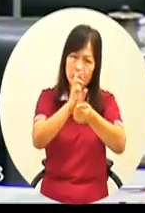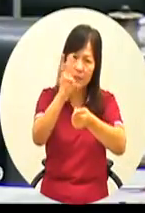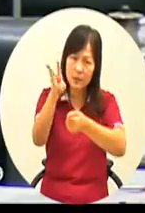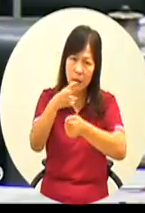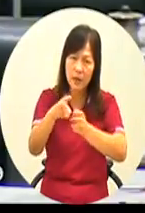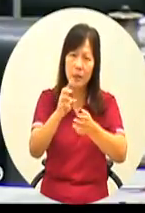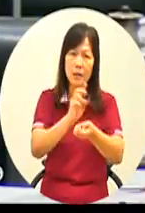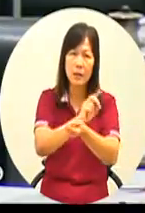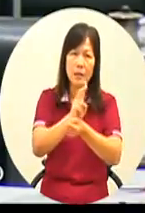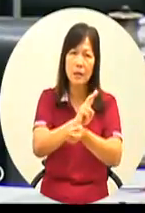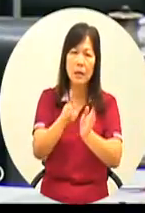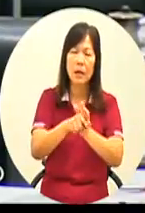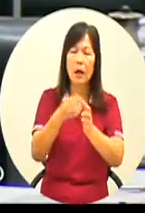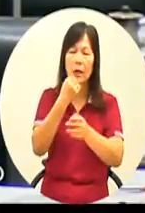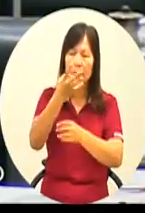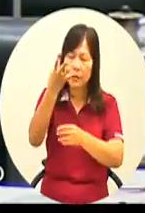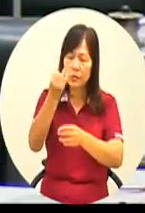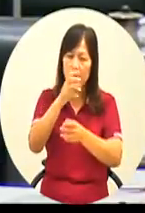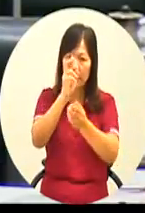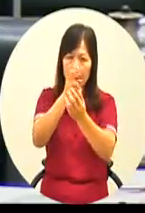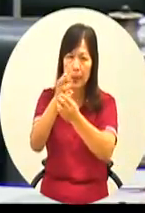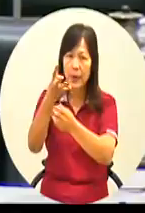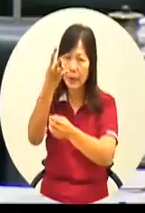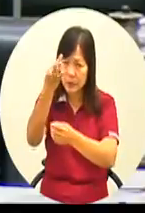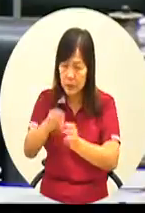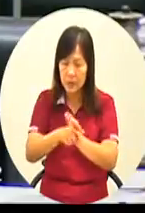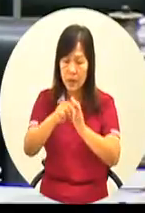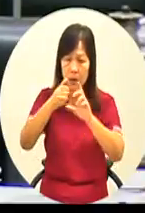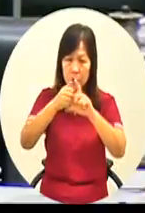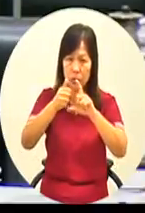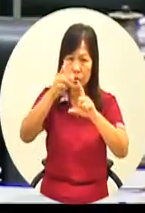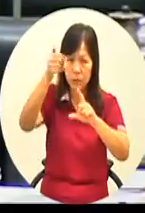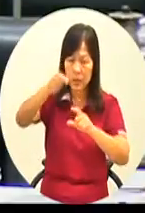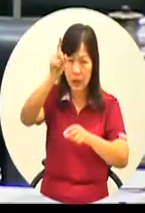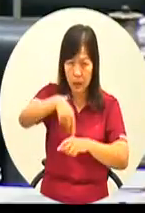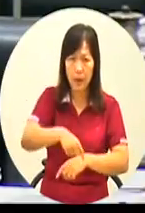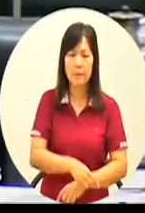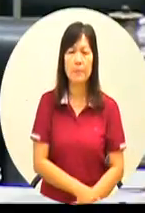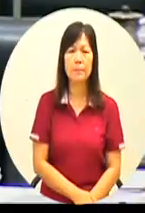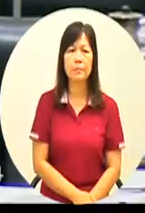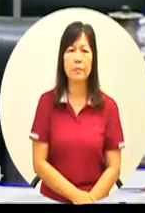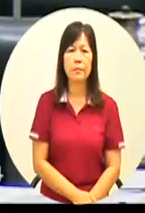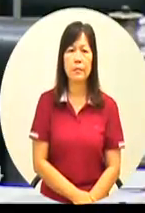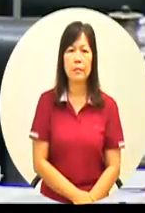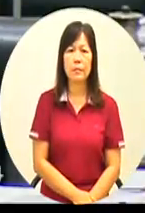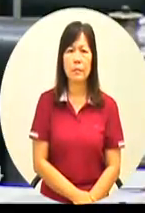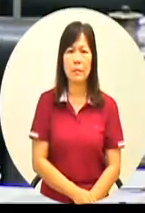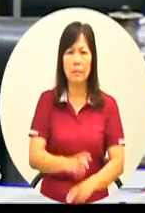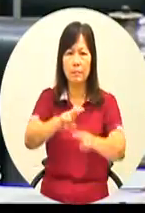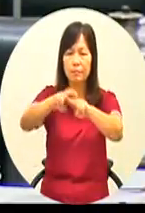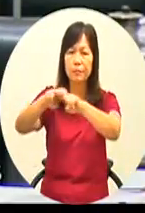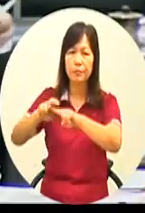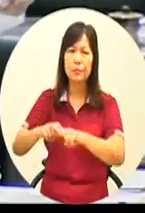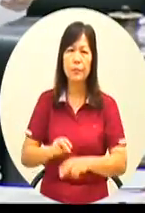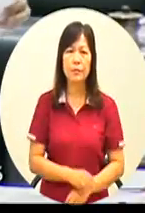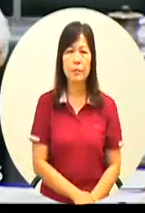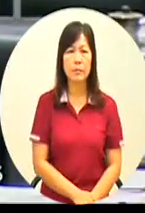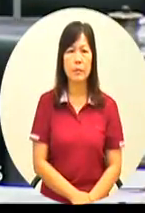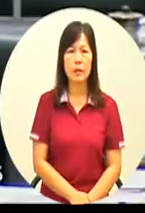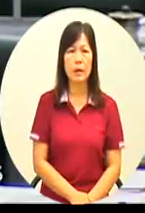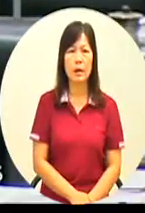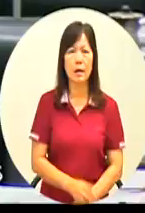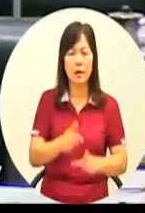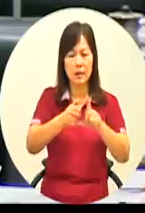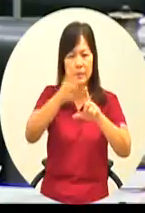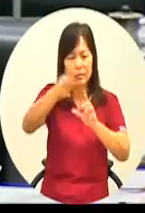正议员所指的区长全部进来哈。 好， 被他指定的区长请坐。 好，各位区长，不